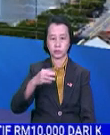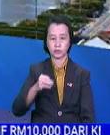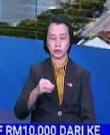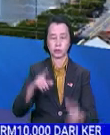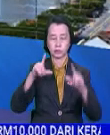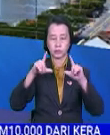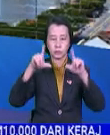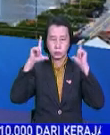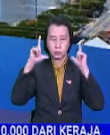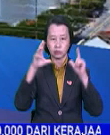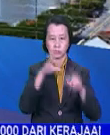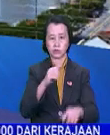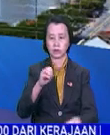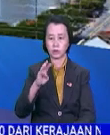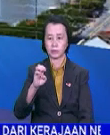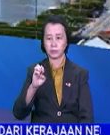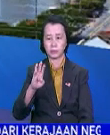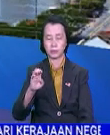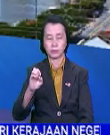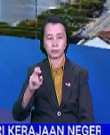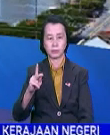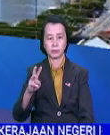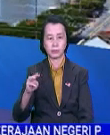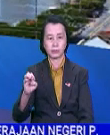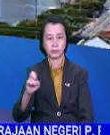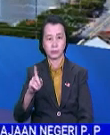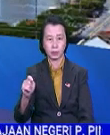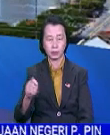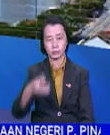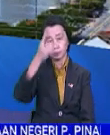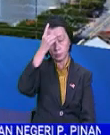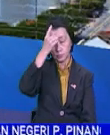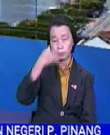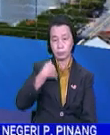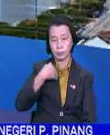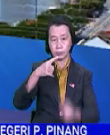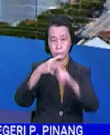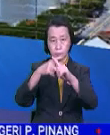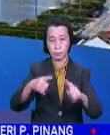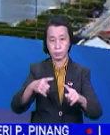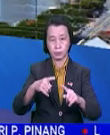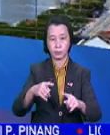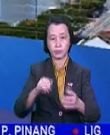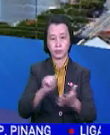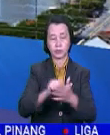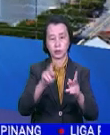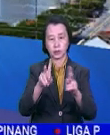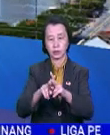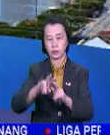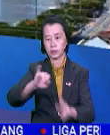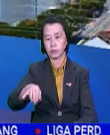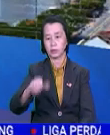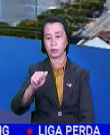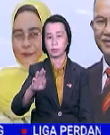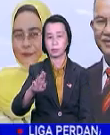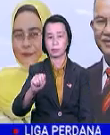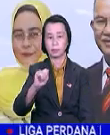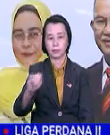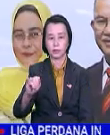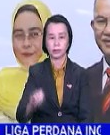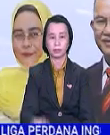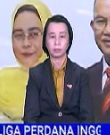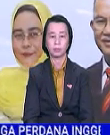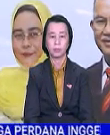integrity dan Ombudsman Datu Thalib Zulfi lip yang diadakan di dewan Muktamar Kampung Bintulu